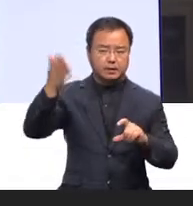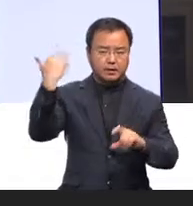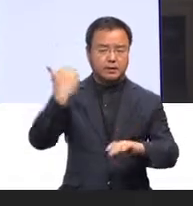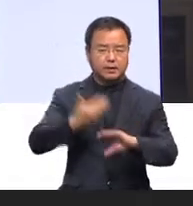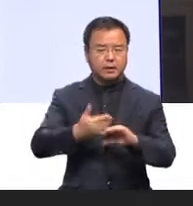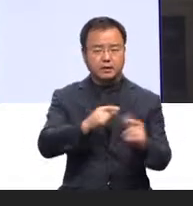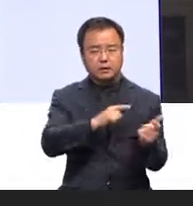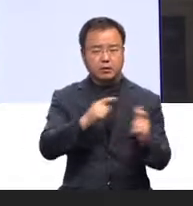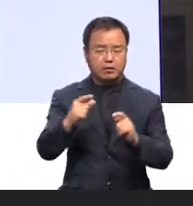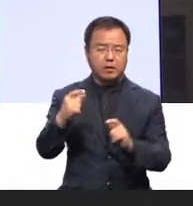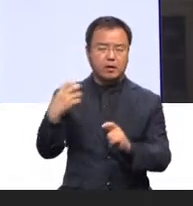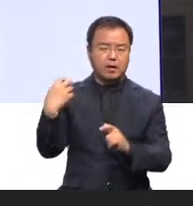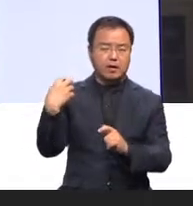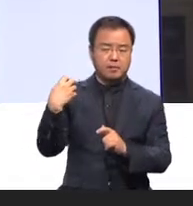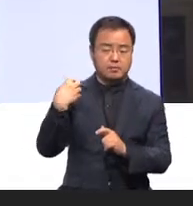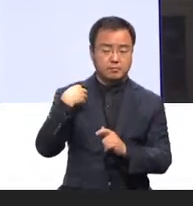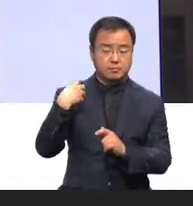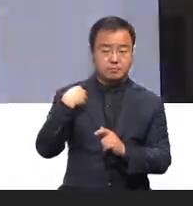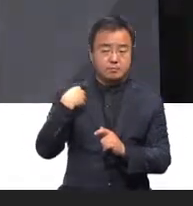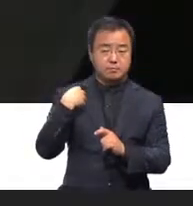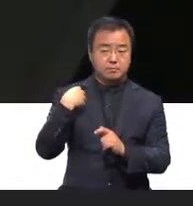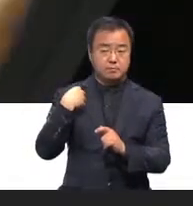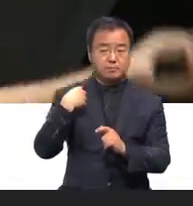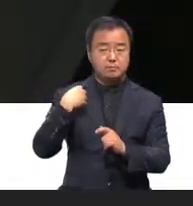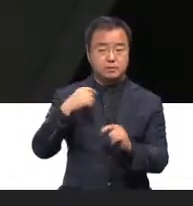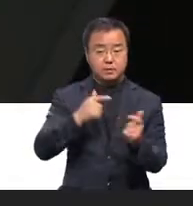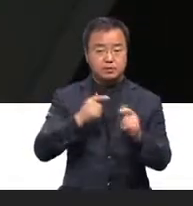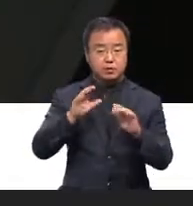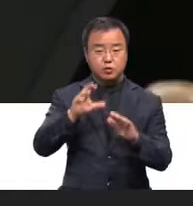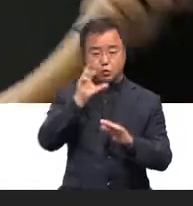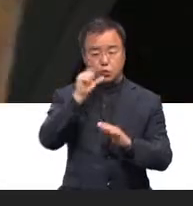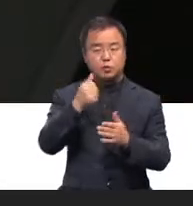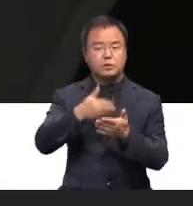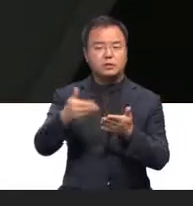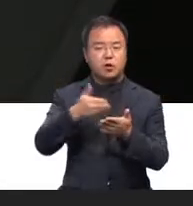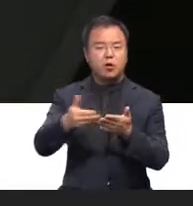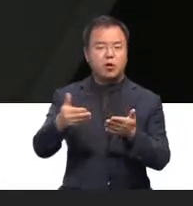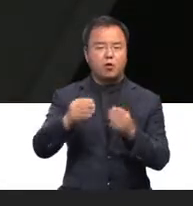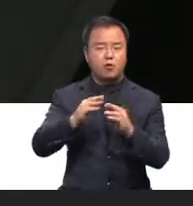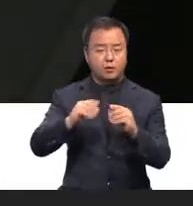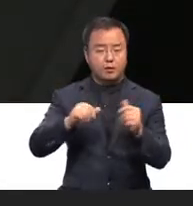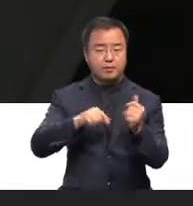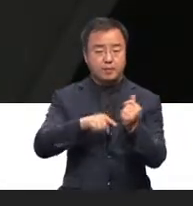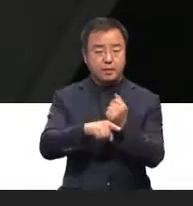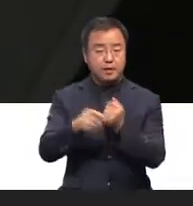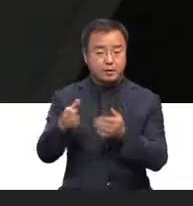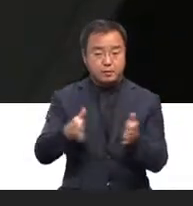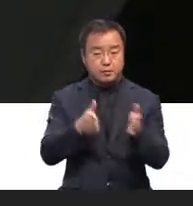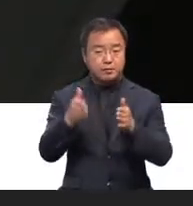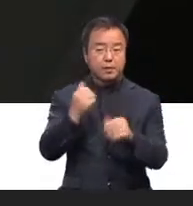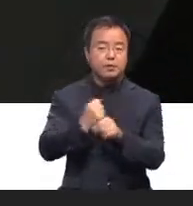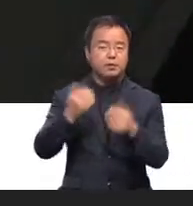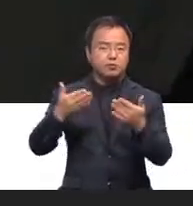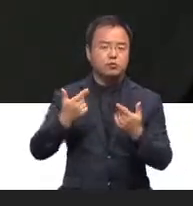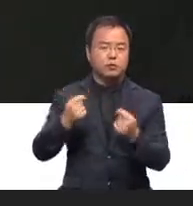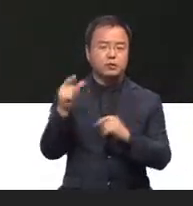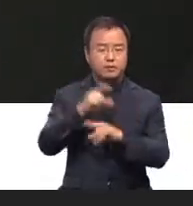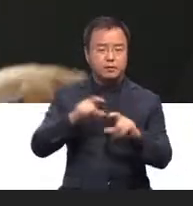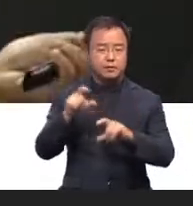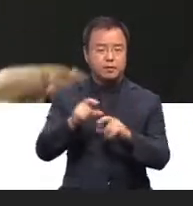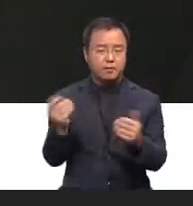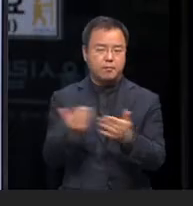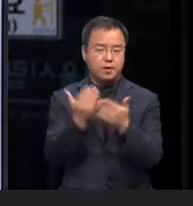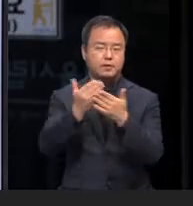미션들이 우리한테 좋은 지도를 준 거예요. 그러면 이 지도를 가지고 우리는 탐험을 하면서 이 지도를 더 개발할 거예요.